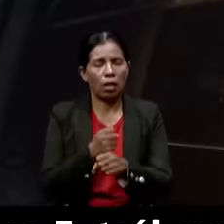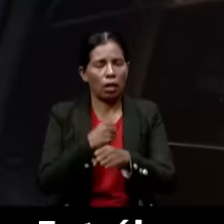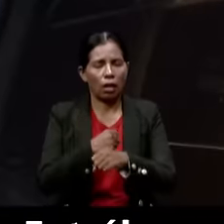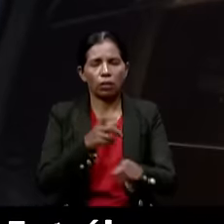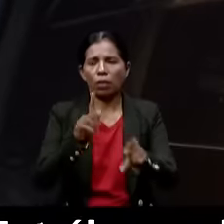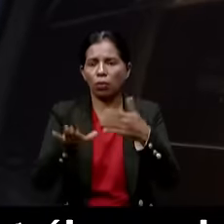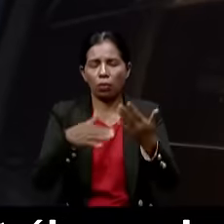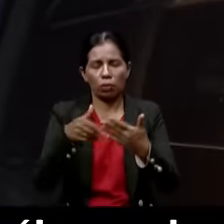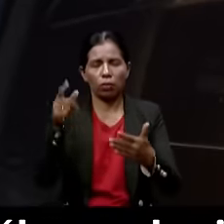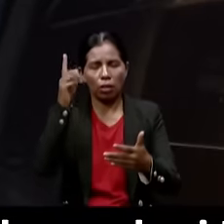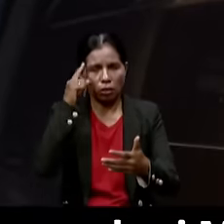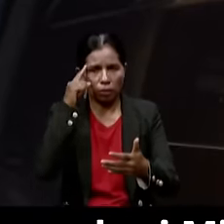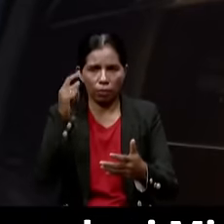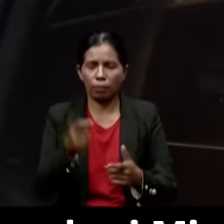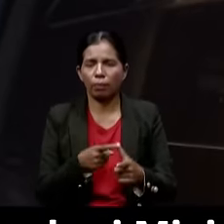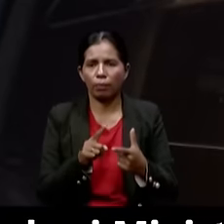ini